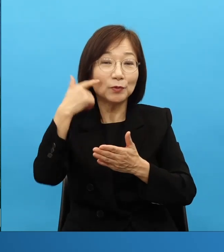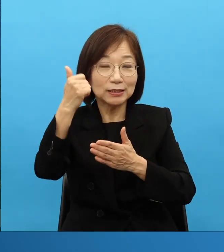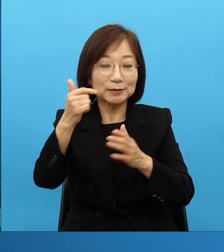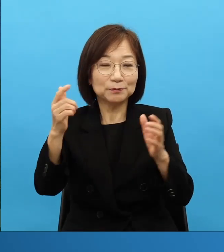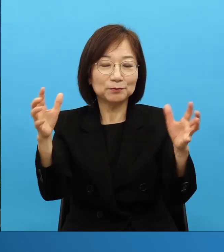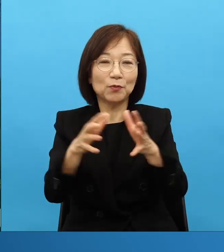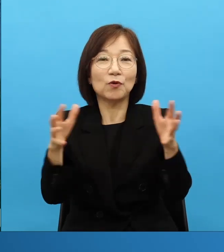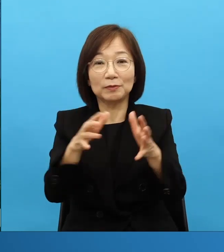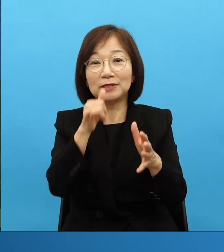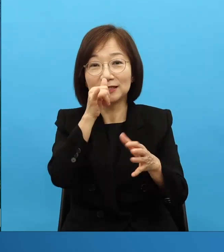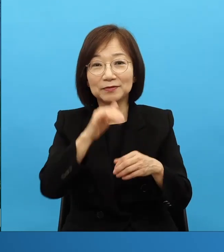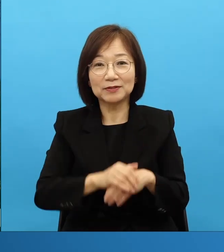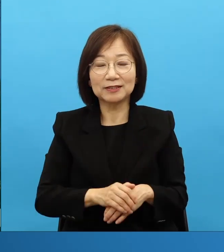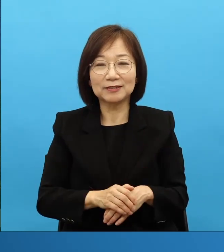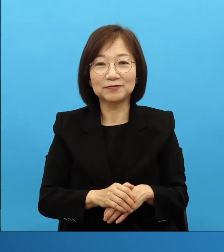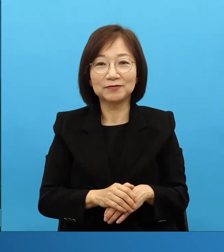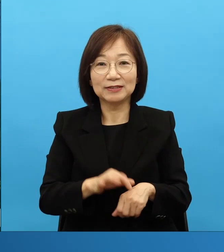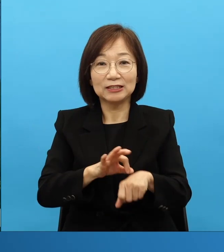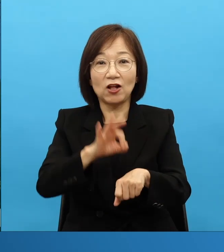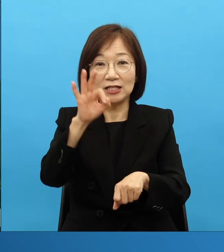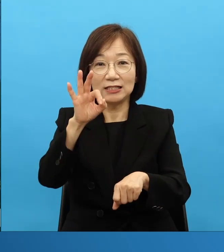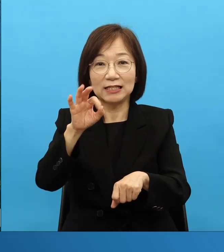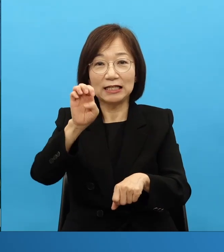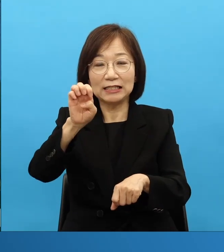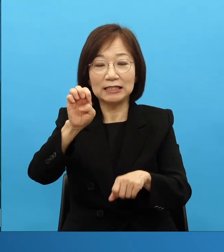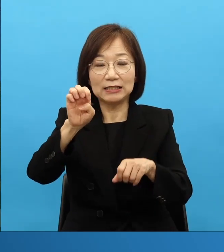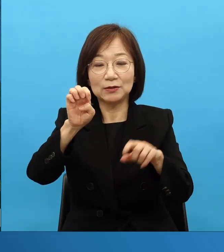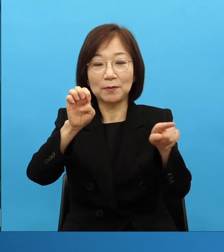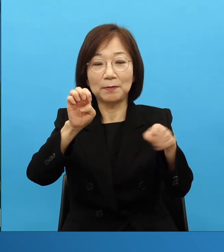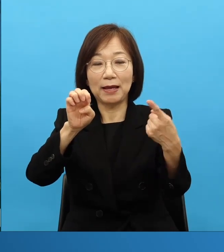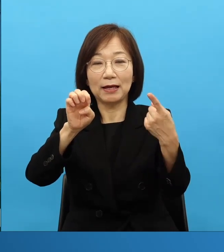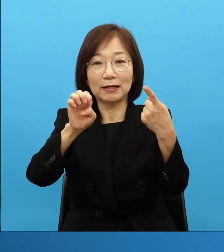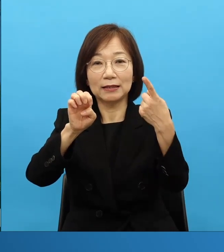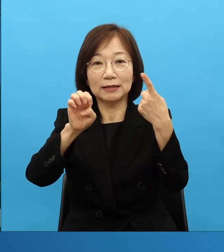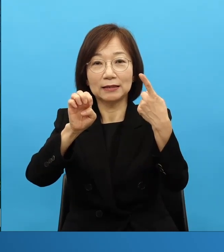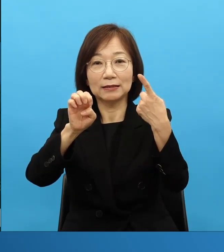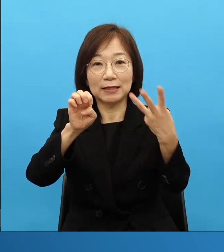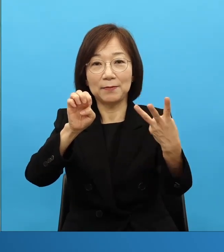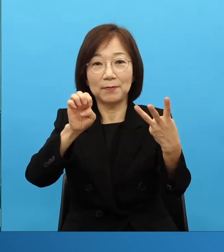메시지 전인 오전 10시에 이동 103호에서 진행됩니다.